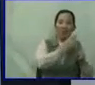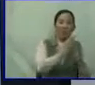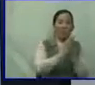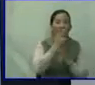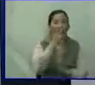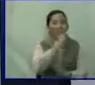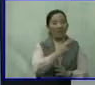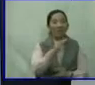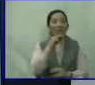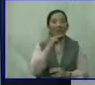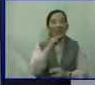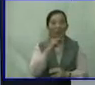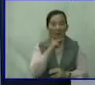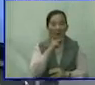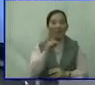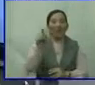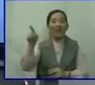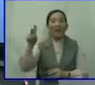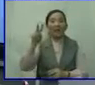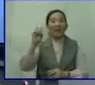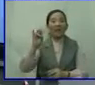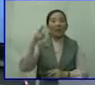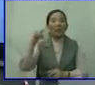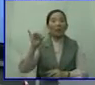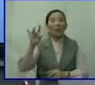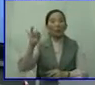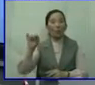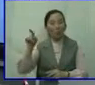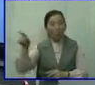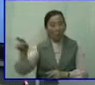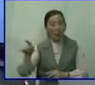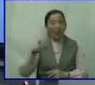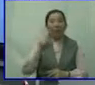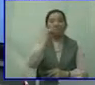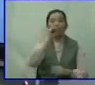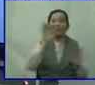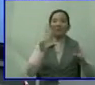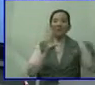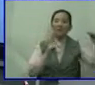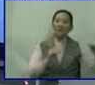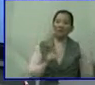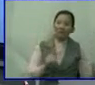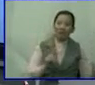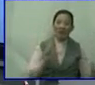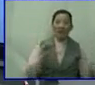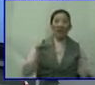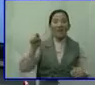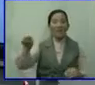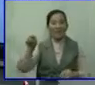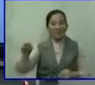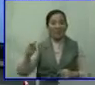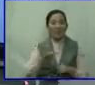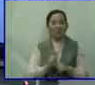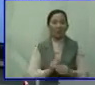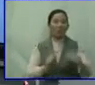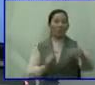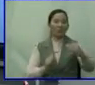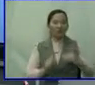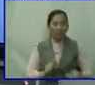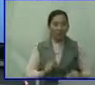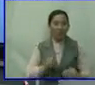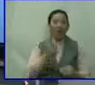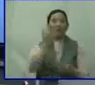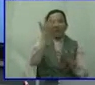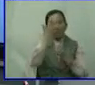внимание, «Кенгуру» у нас вот здесь выше, «Ночные птицы» ниже. А здесь у нас уже ниже, и